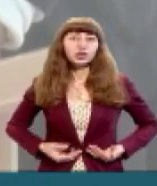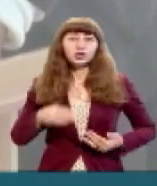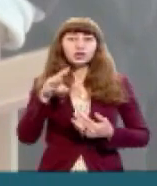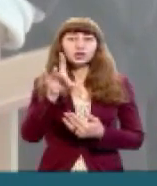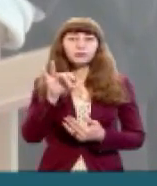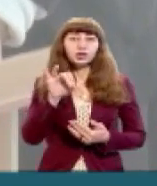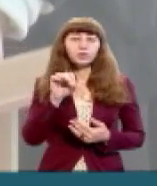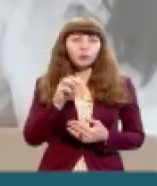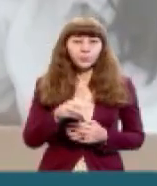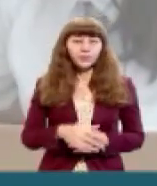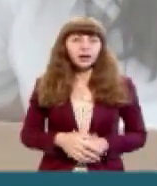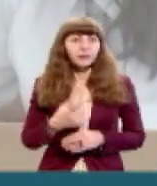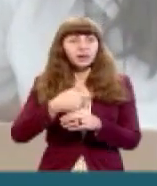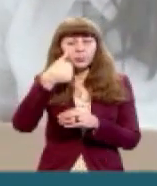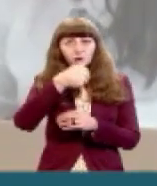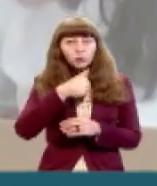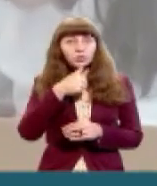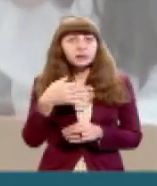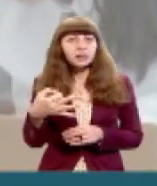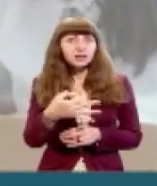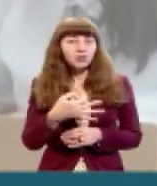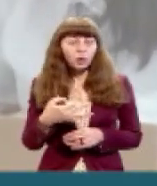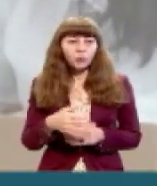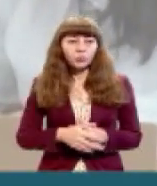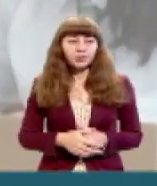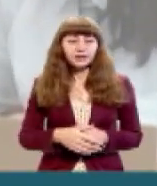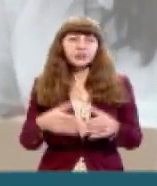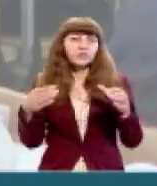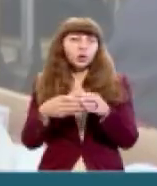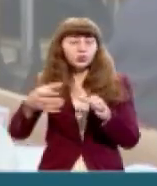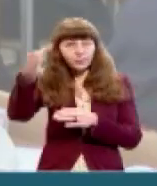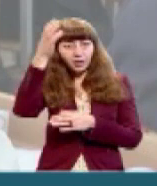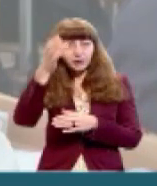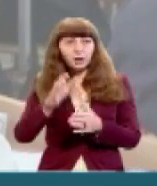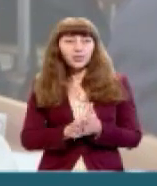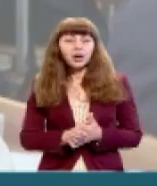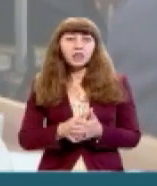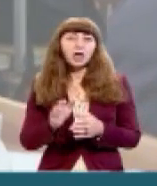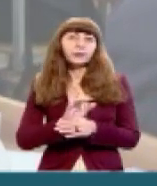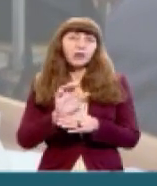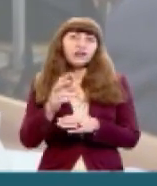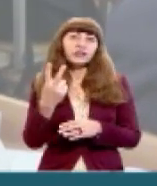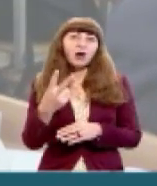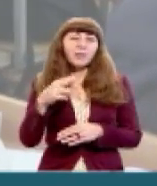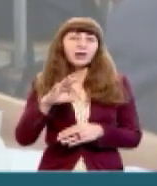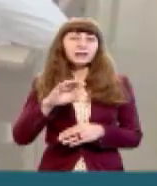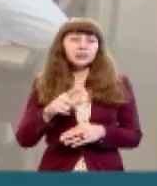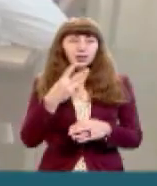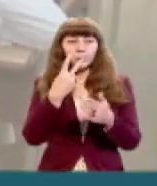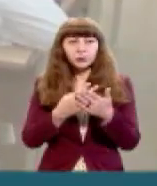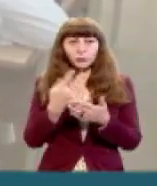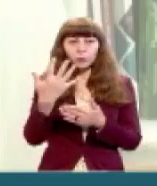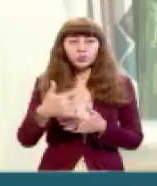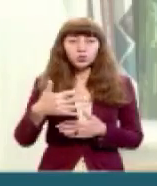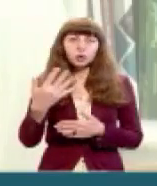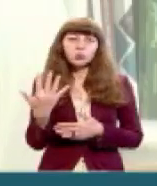мұқтаж оқушыларды қолдауға 2 миллиард 544 миллион теңге қарастырылған. Бүгінде мектеп әкімшілігі оқушылар арасынан тізім қалыптастыру бойынша